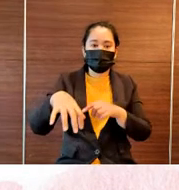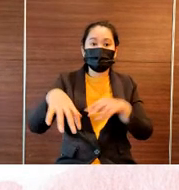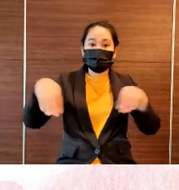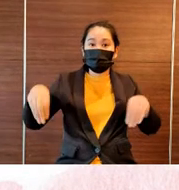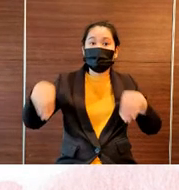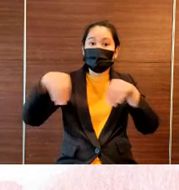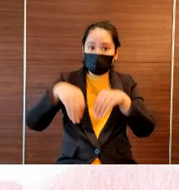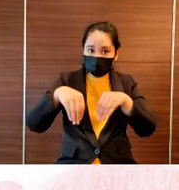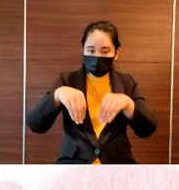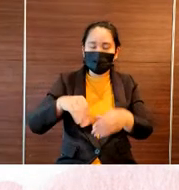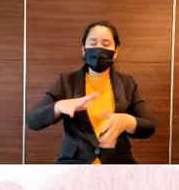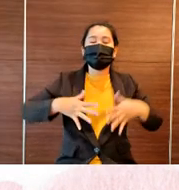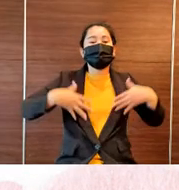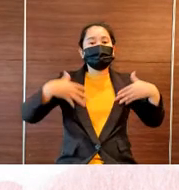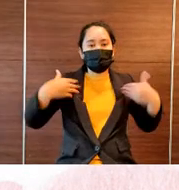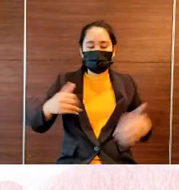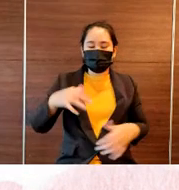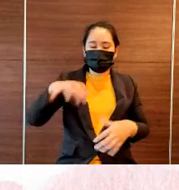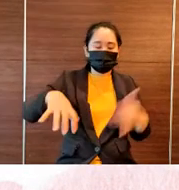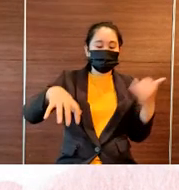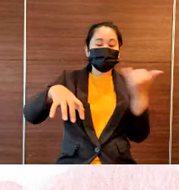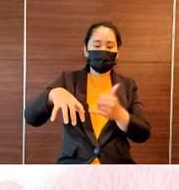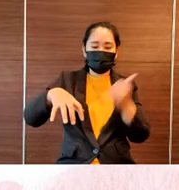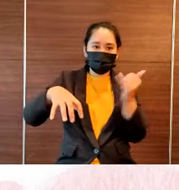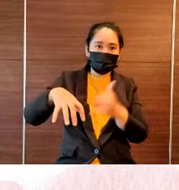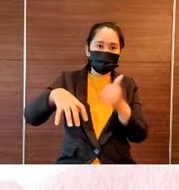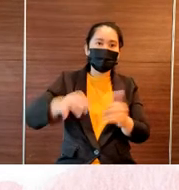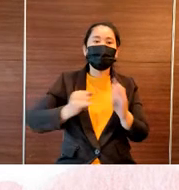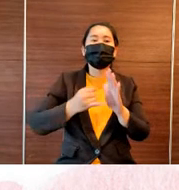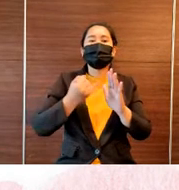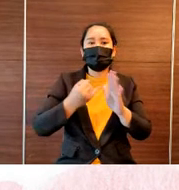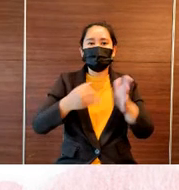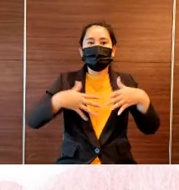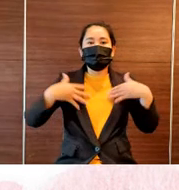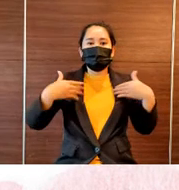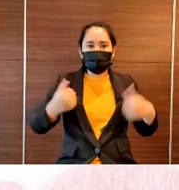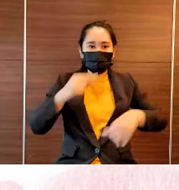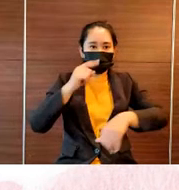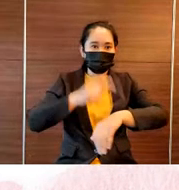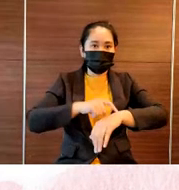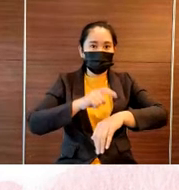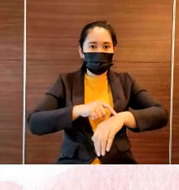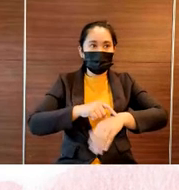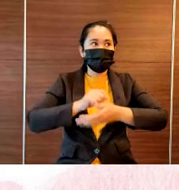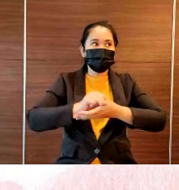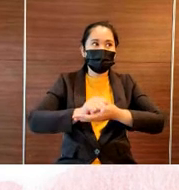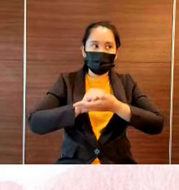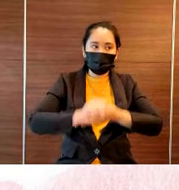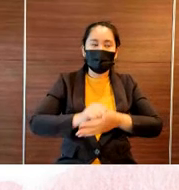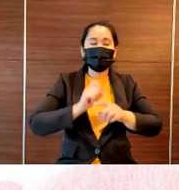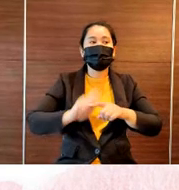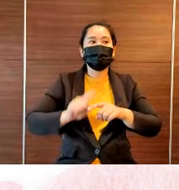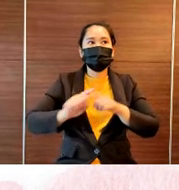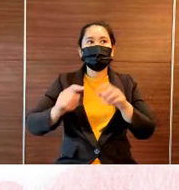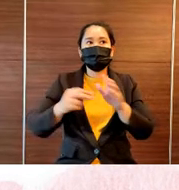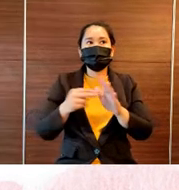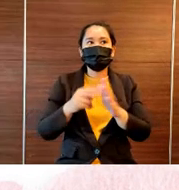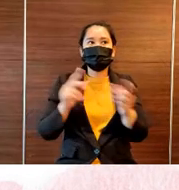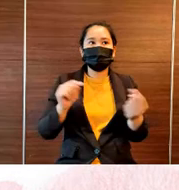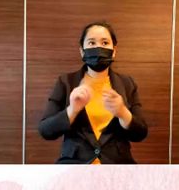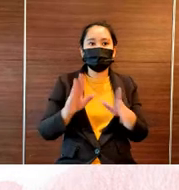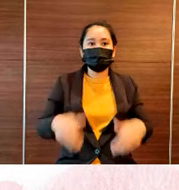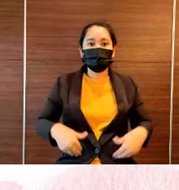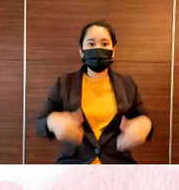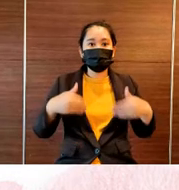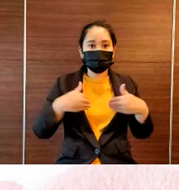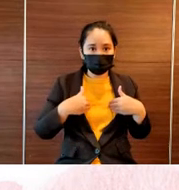ล้สะดวกในการเดินทางนะครับนะและช่วงเวลาการให้บริการก็ควรจะสะดวกกับวิถีชีวิตของ